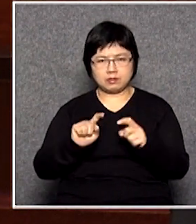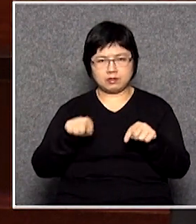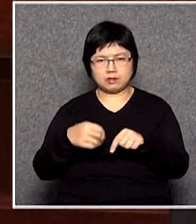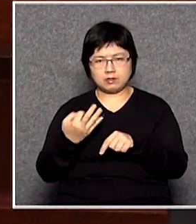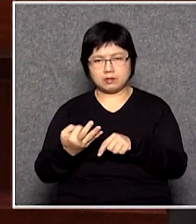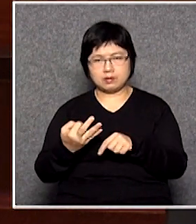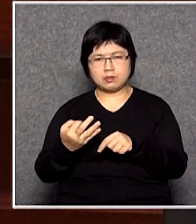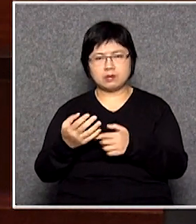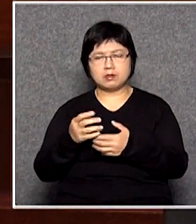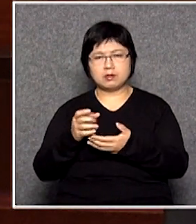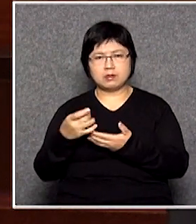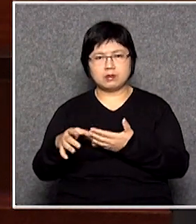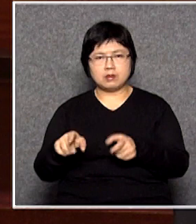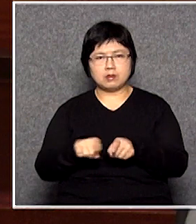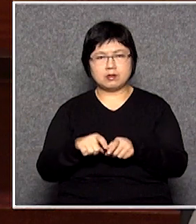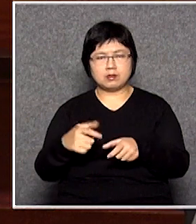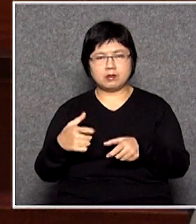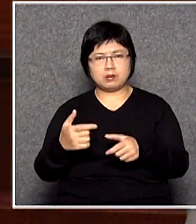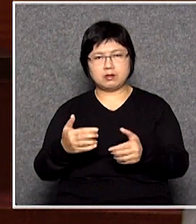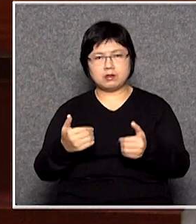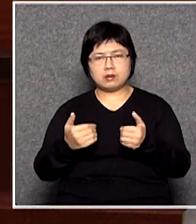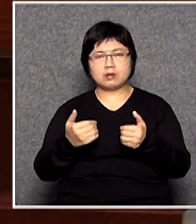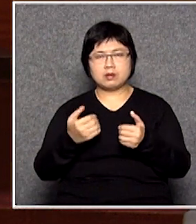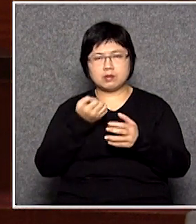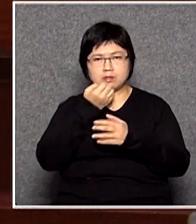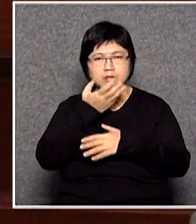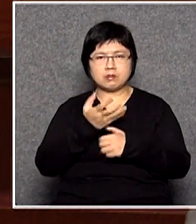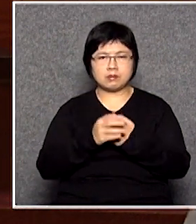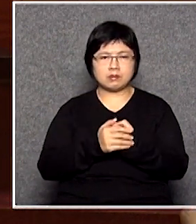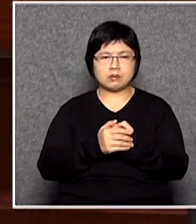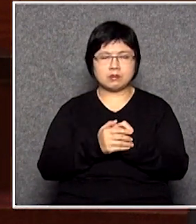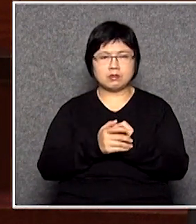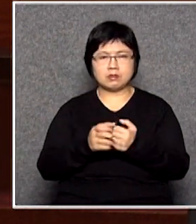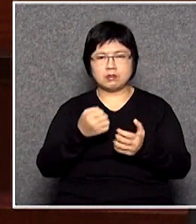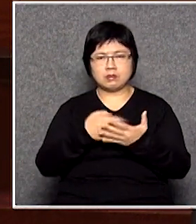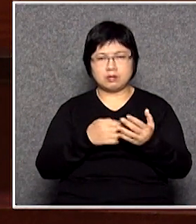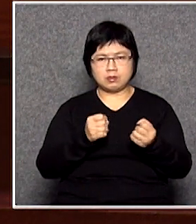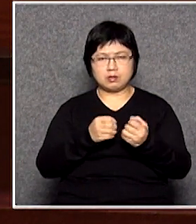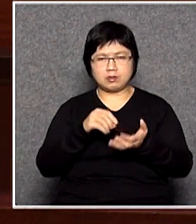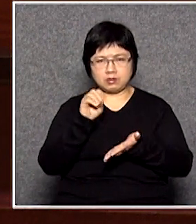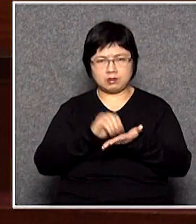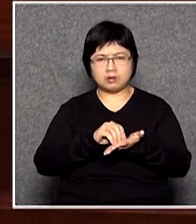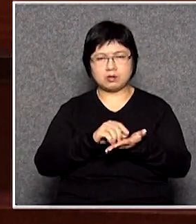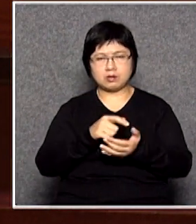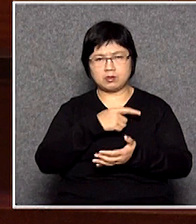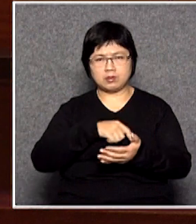83A(3)豁免共同利益披露那裡，《議事規則》就規定議員需自行